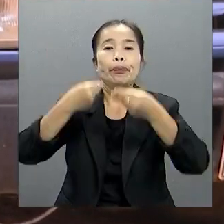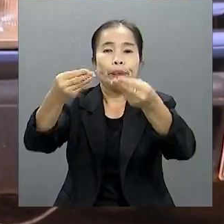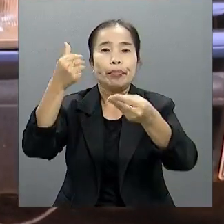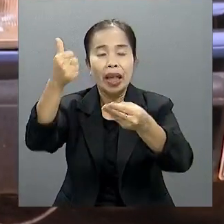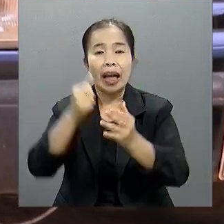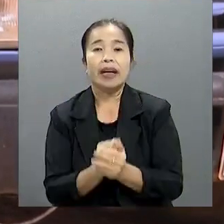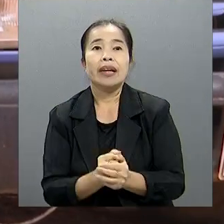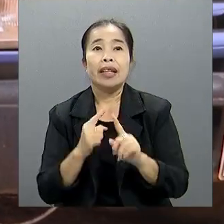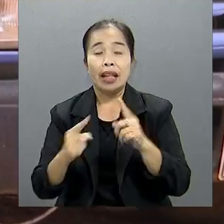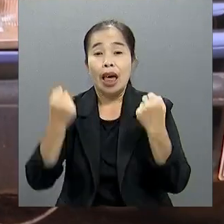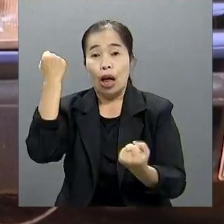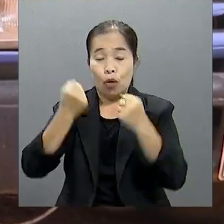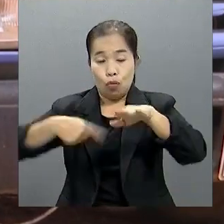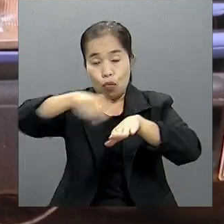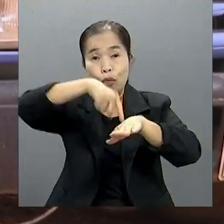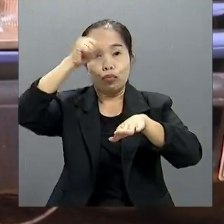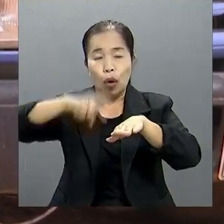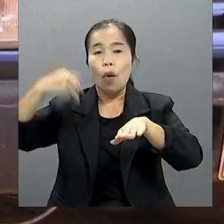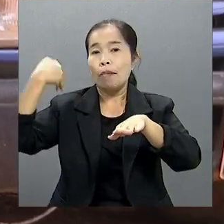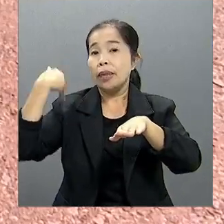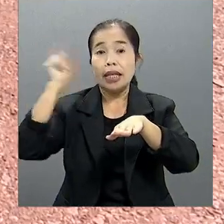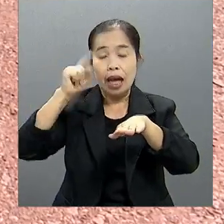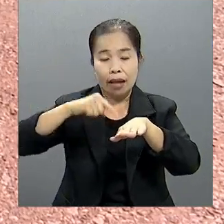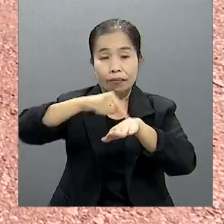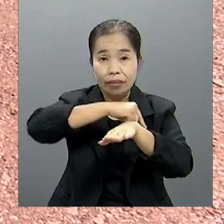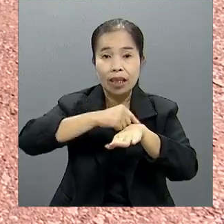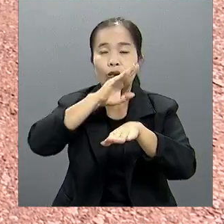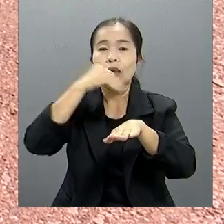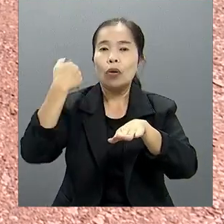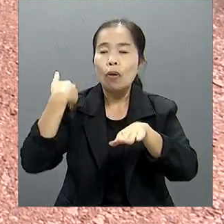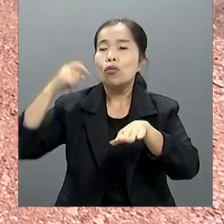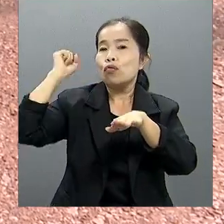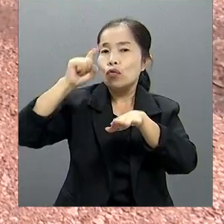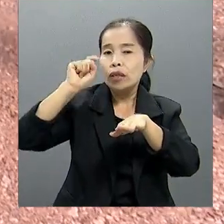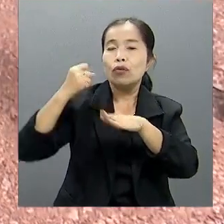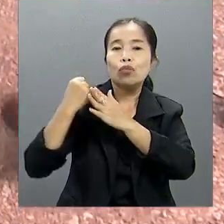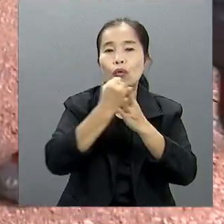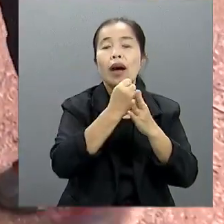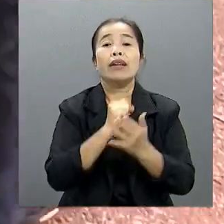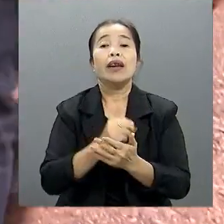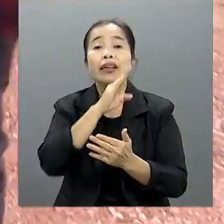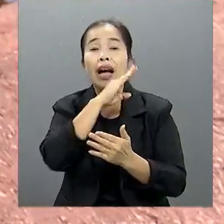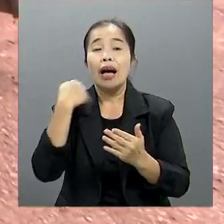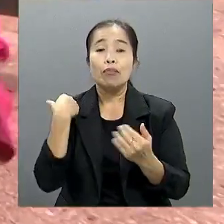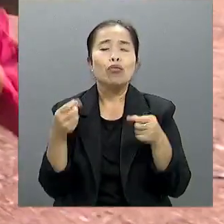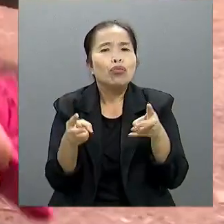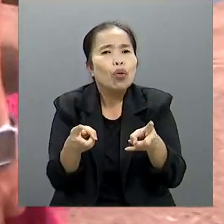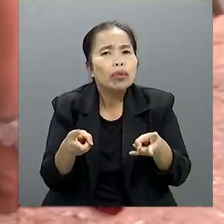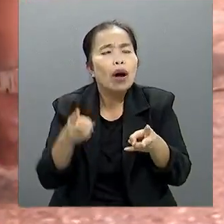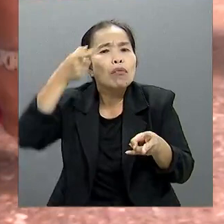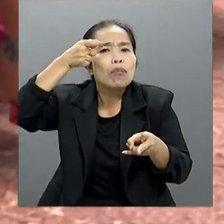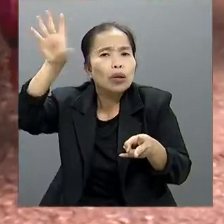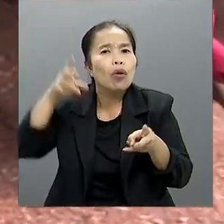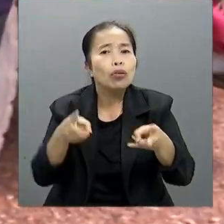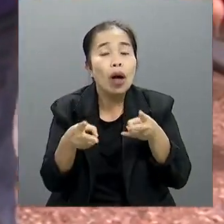เครองมทจำเป็ สำหรบชวเหลือนนัเรีนเมอมอปธิเหตุหเทศชุดเฉินด้วยนะครัและกรณีถ้าหากเป็นรถสองแถวจะต้องมี